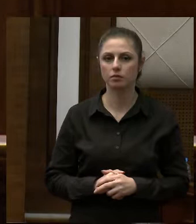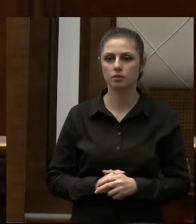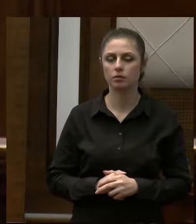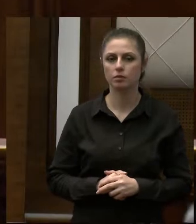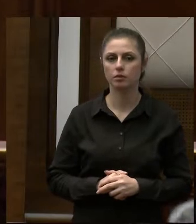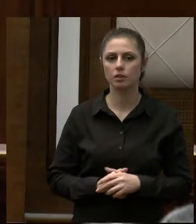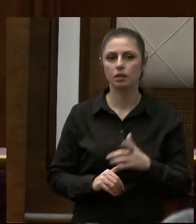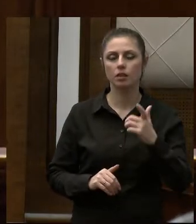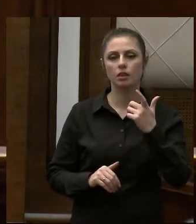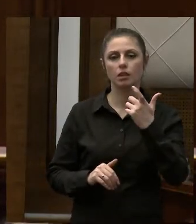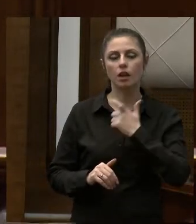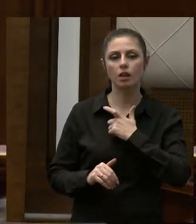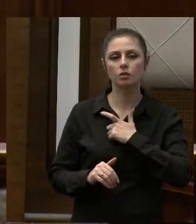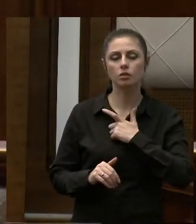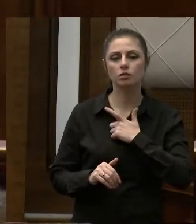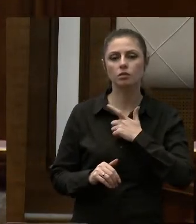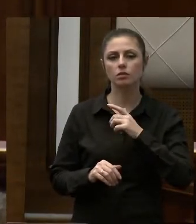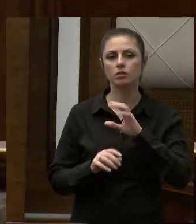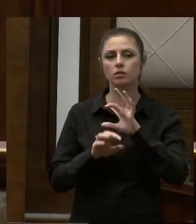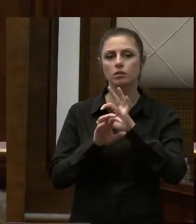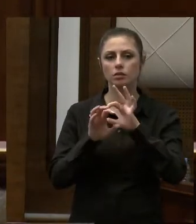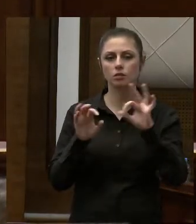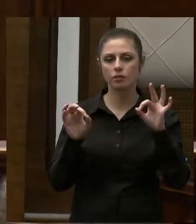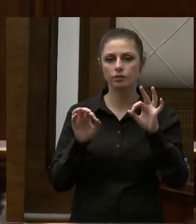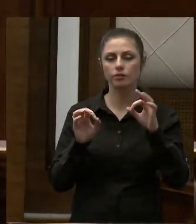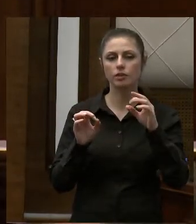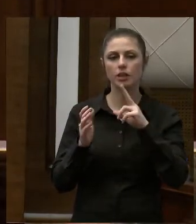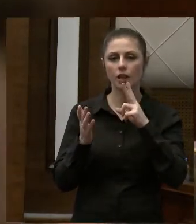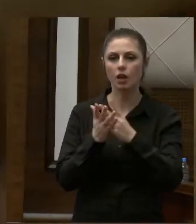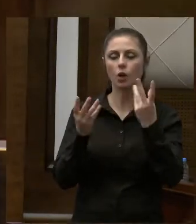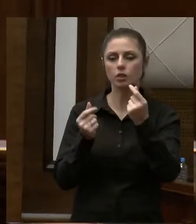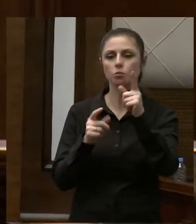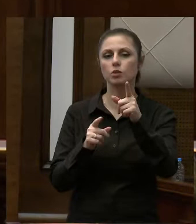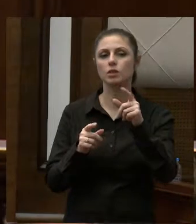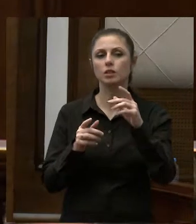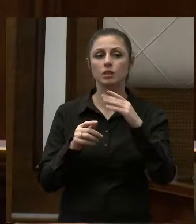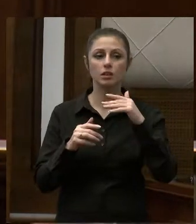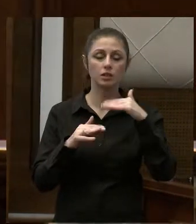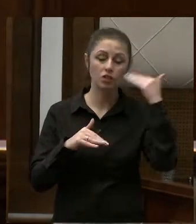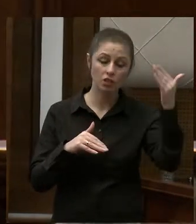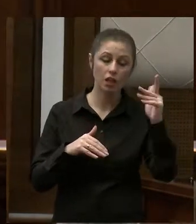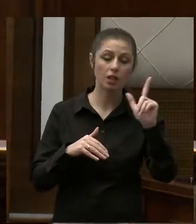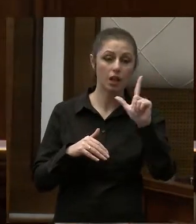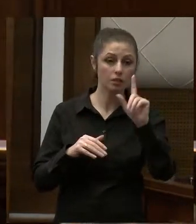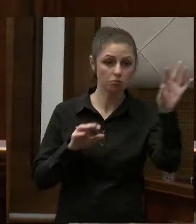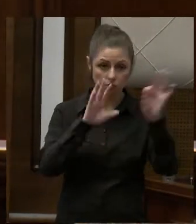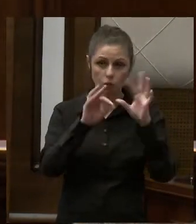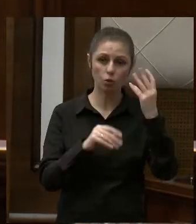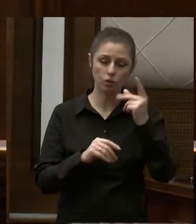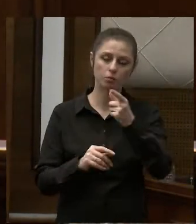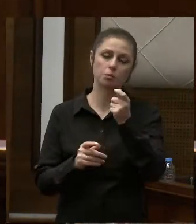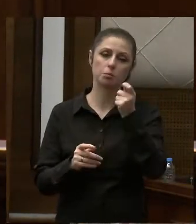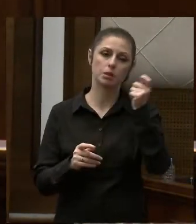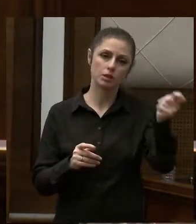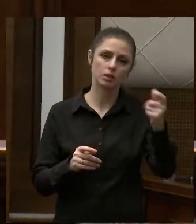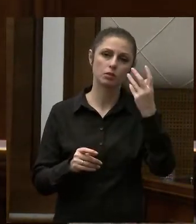ücretinin de kanunun belirlemiş olduğu en üst sınırdan verilmesi hususudur. Bunlar formalitenin yerine gelmesinden dolayı olduğu için. Oylarınıza